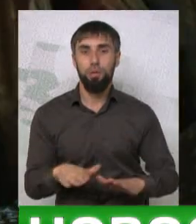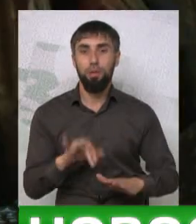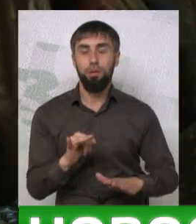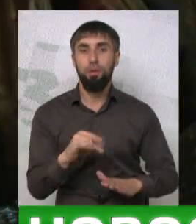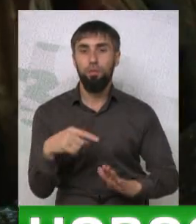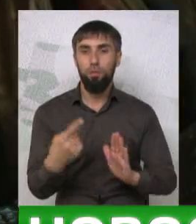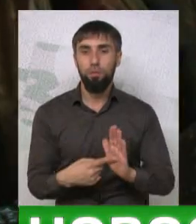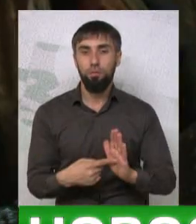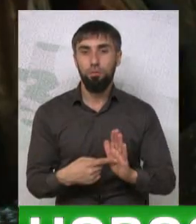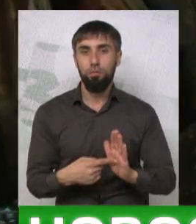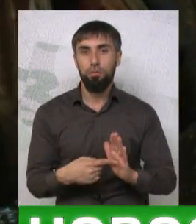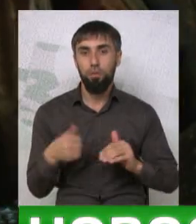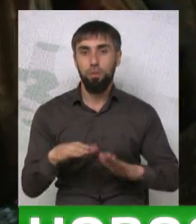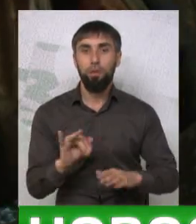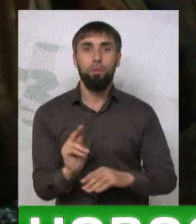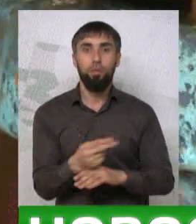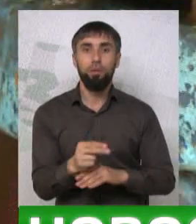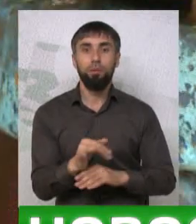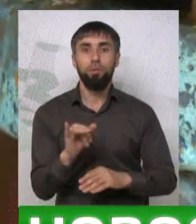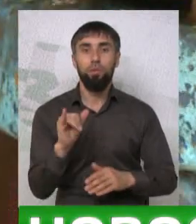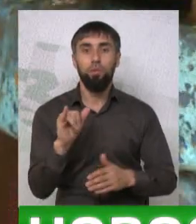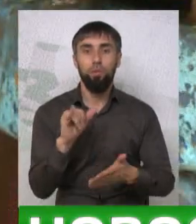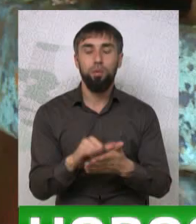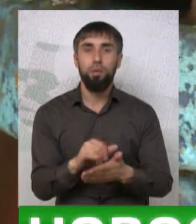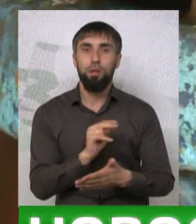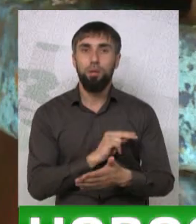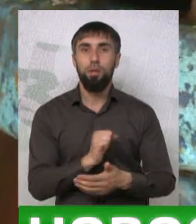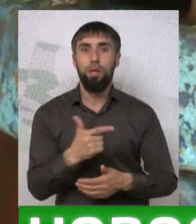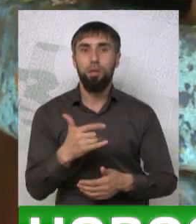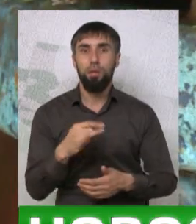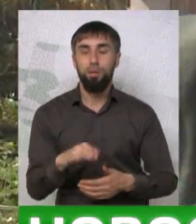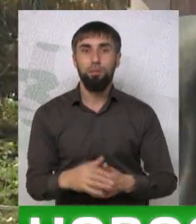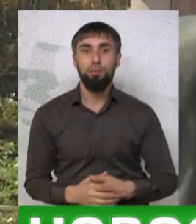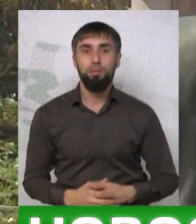проблемой был решен, а также был демонтирован и монтирован рабочий агрегат.